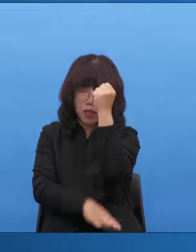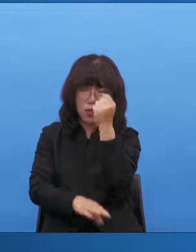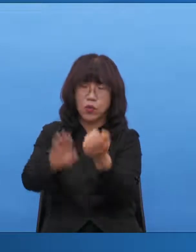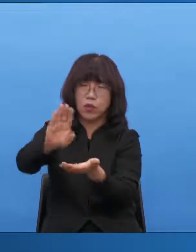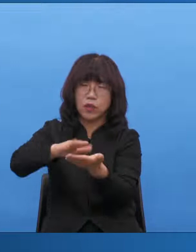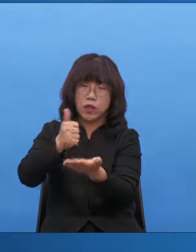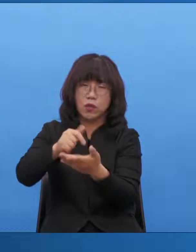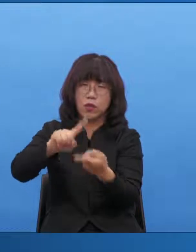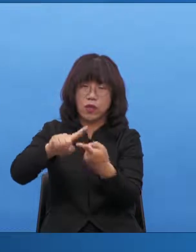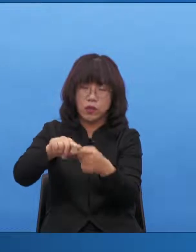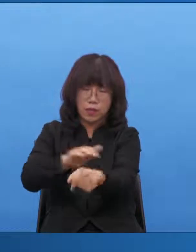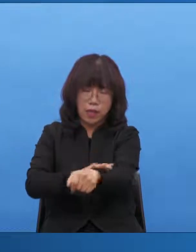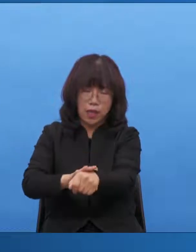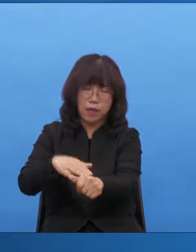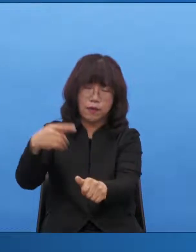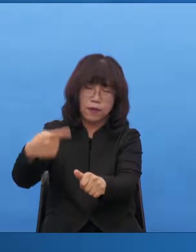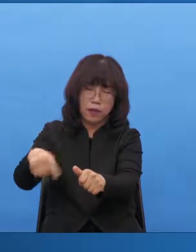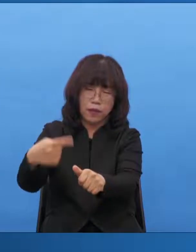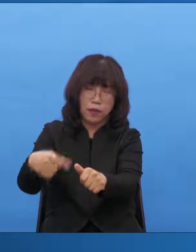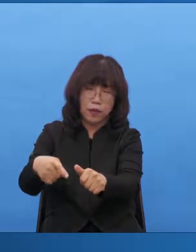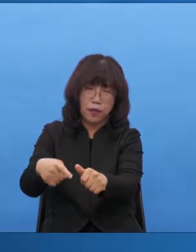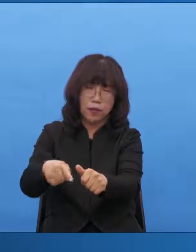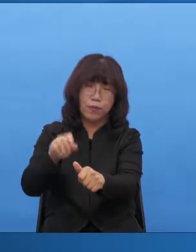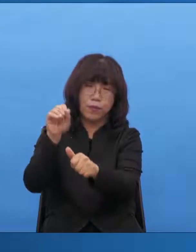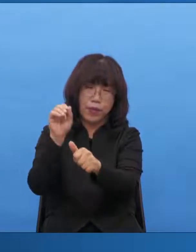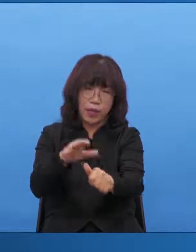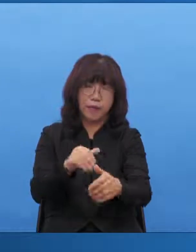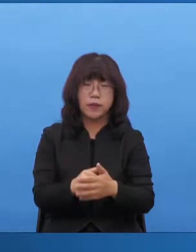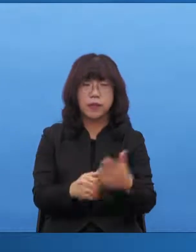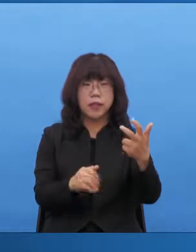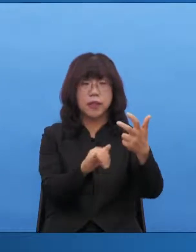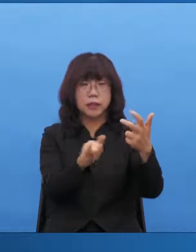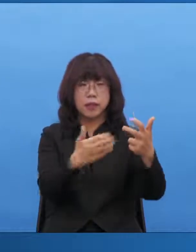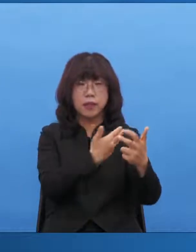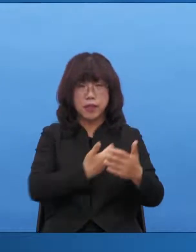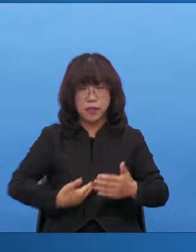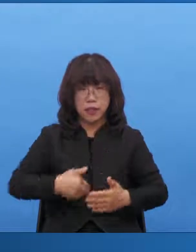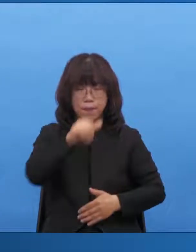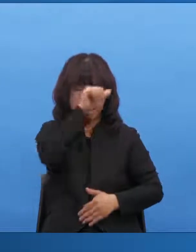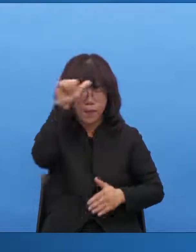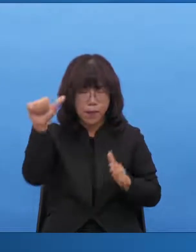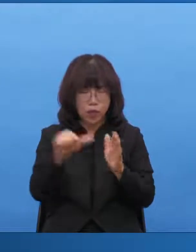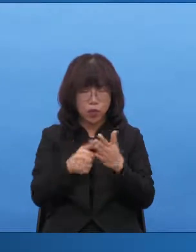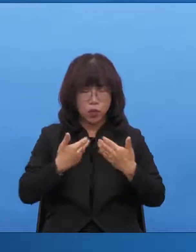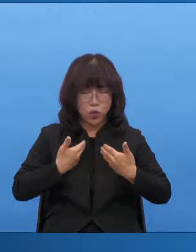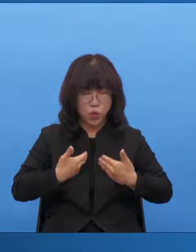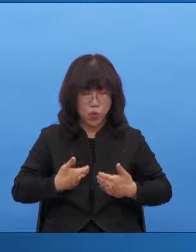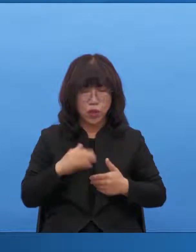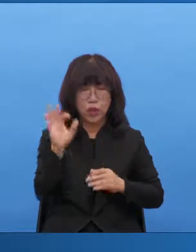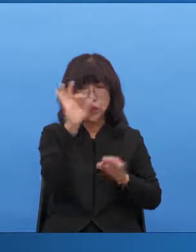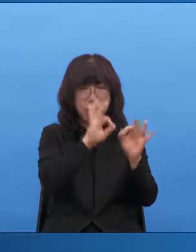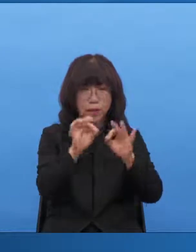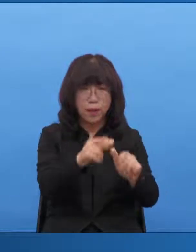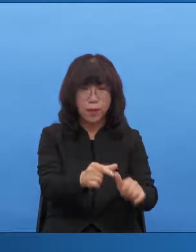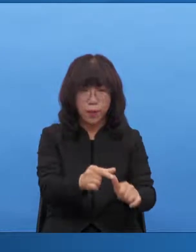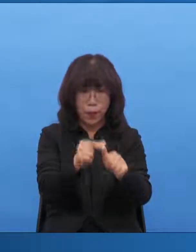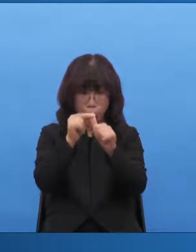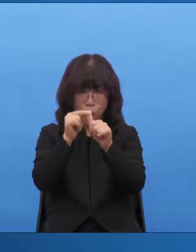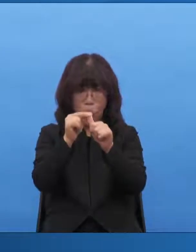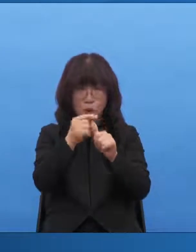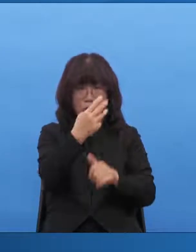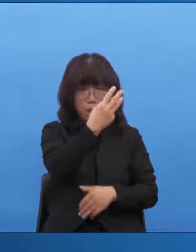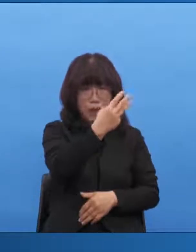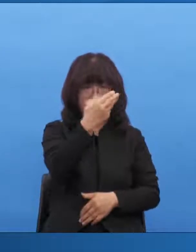말했습니다. 특히 70인 제자는 평생을 놓고 조용히 찾는 것이라며 393 기도만